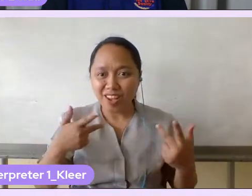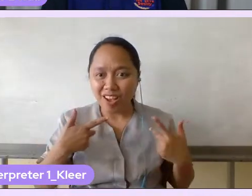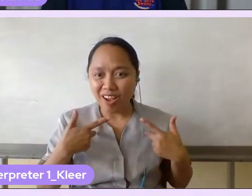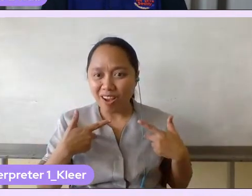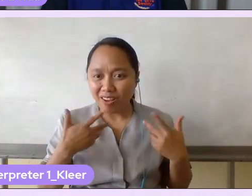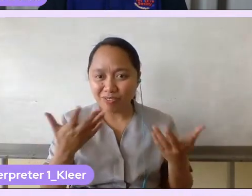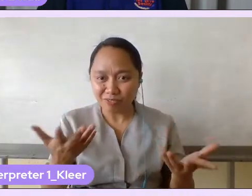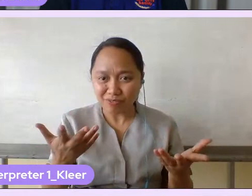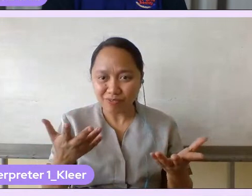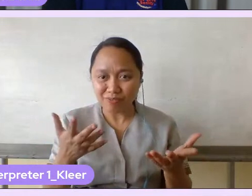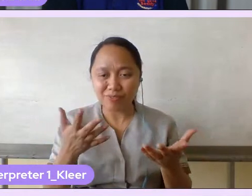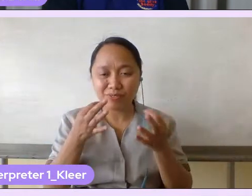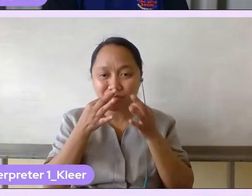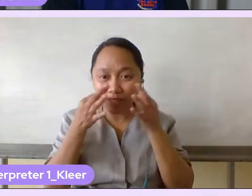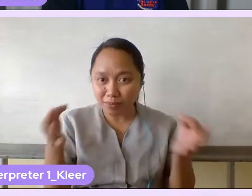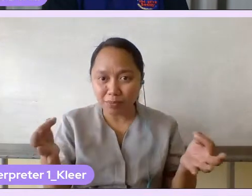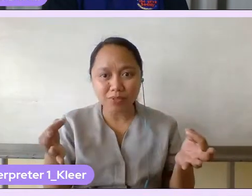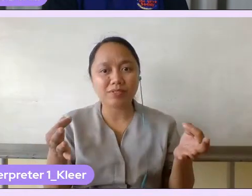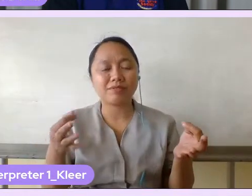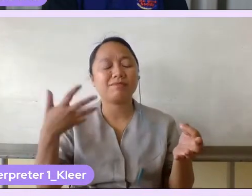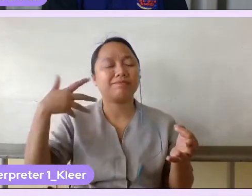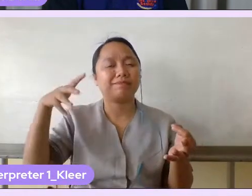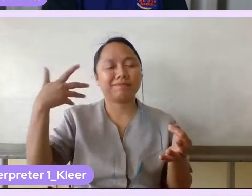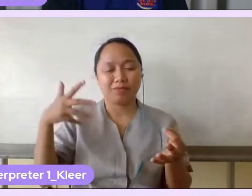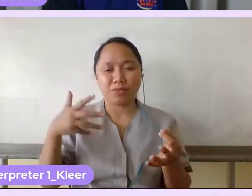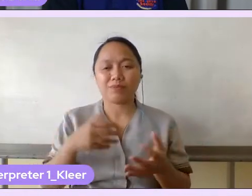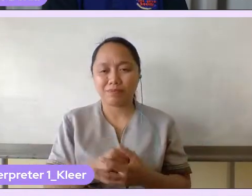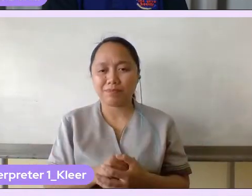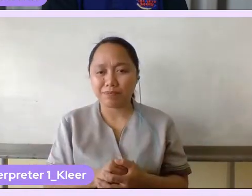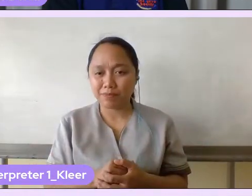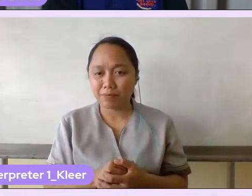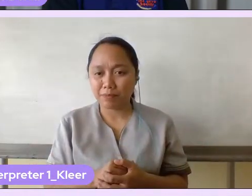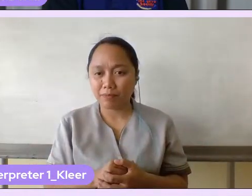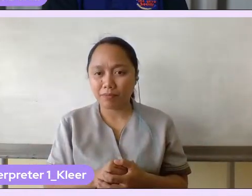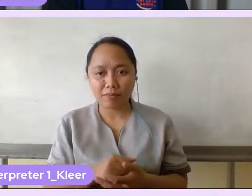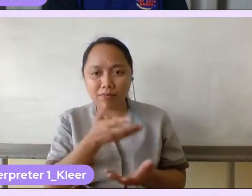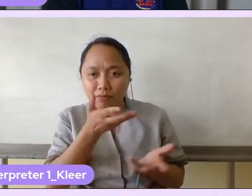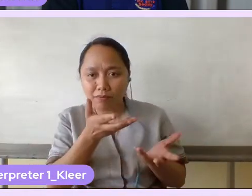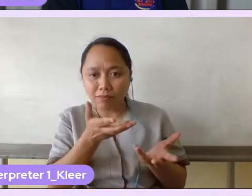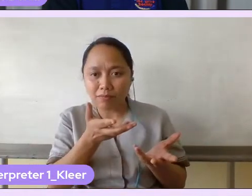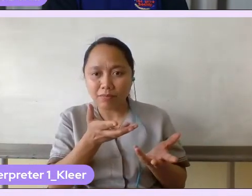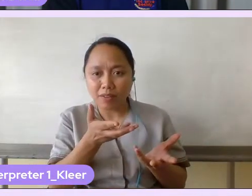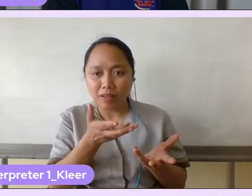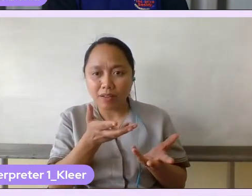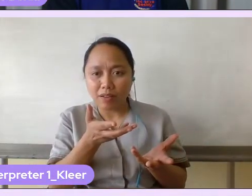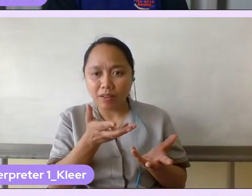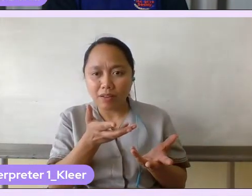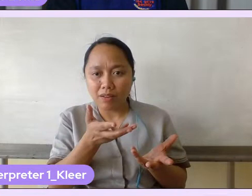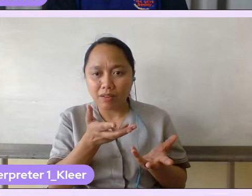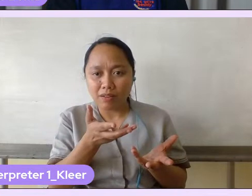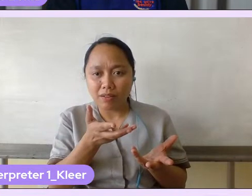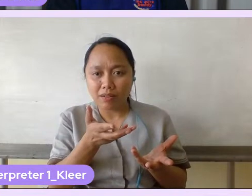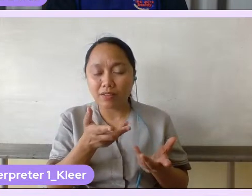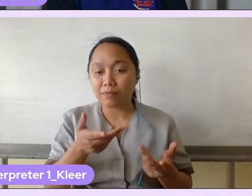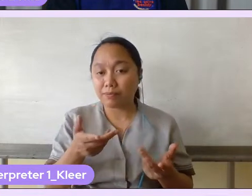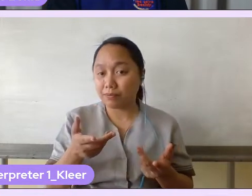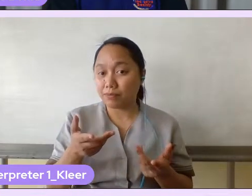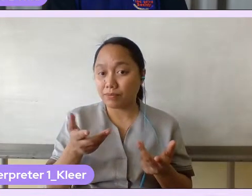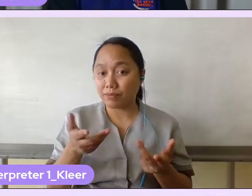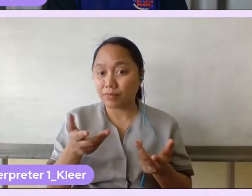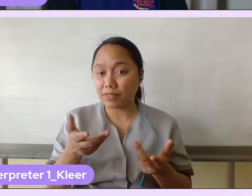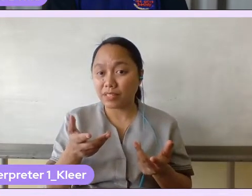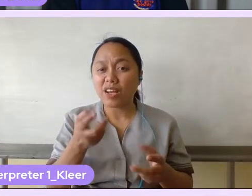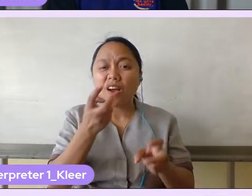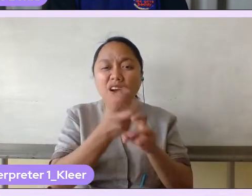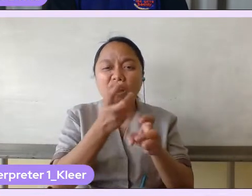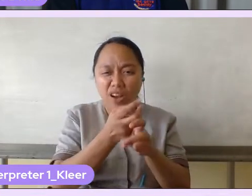dyan sa mga list na, ng mga idol natin. No? So, and in terms of the sustainability of the businesses themselves, of course, like, mahirap talagang